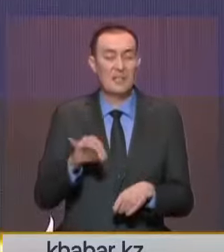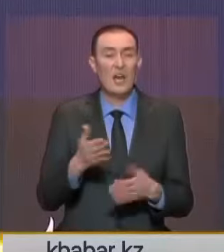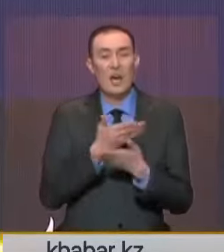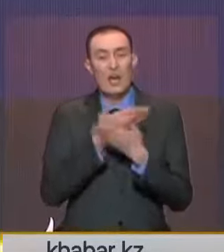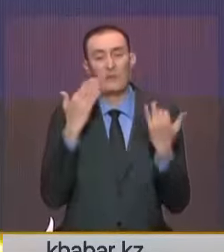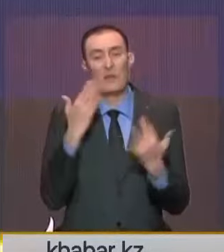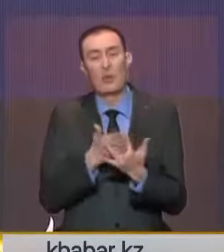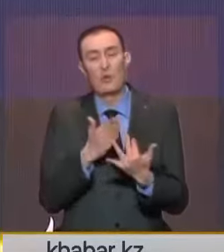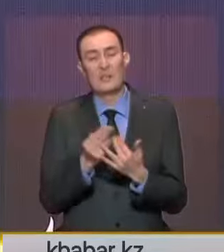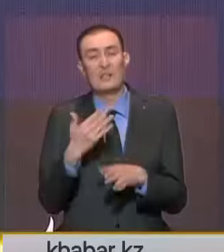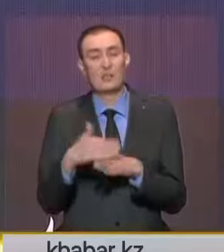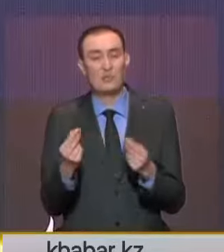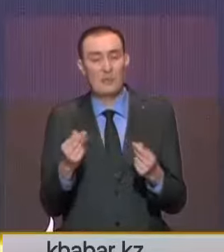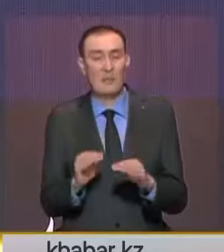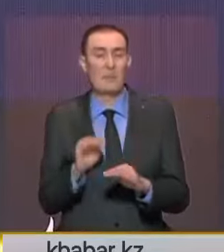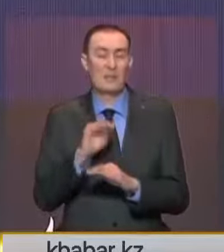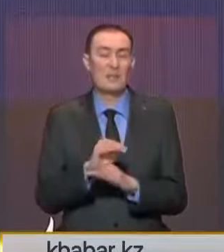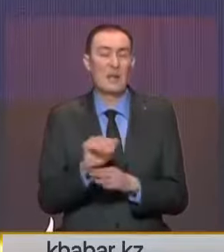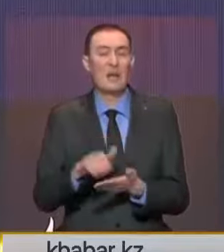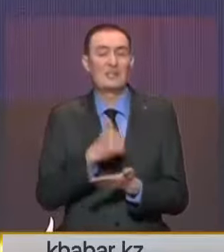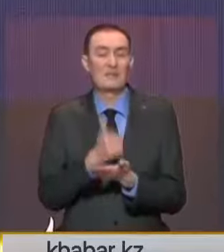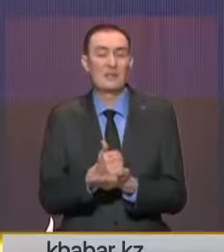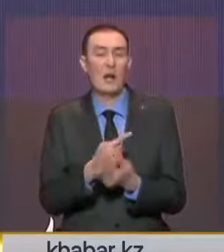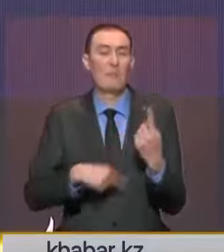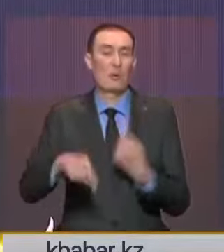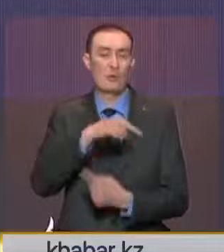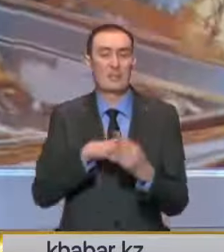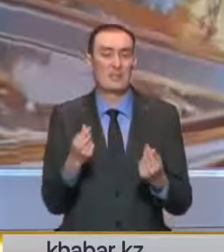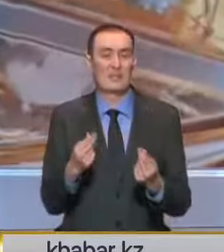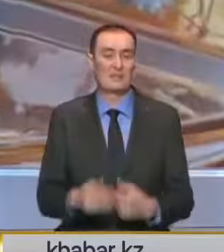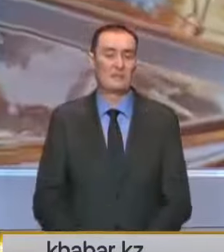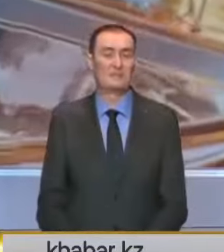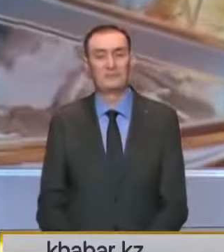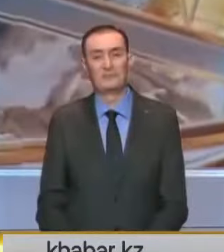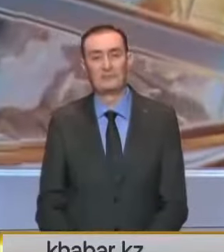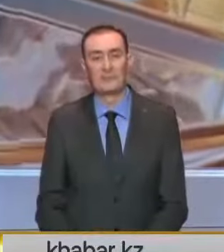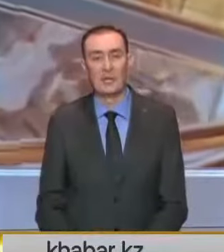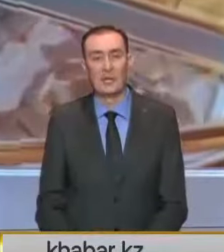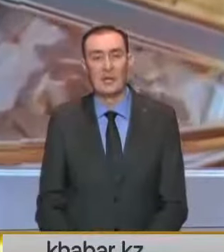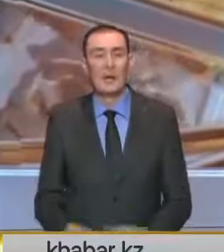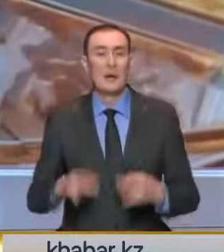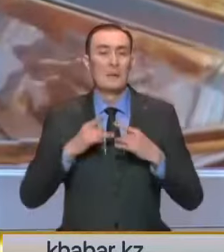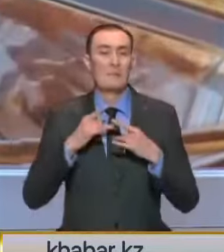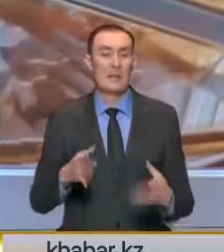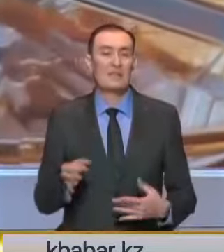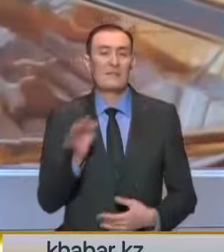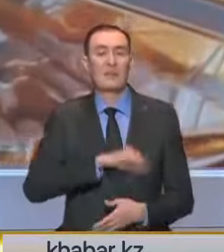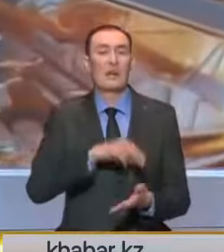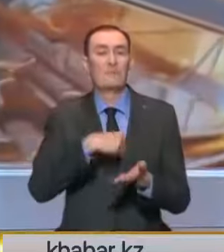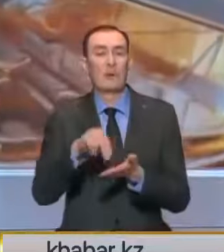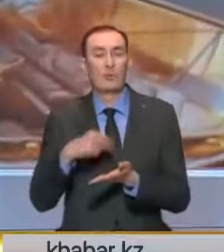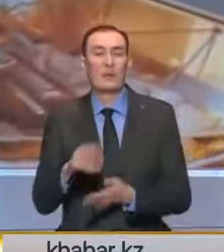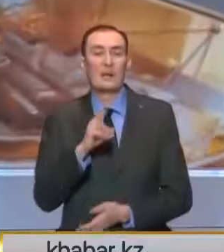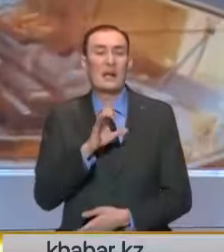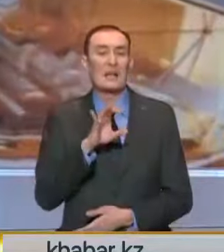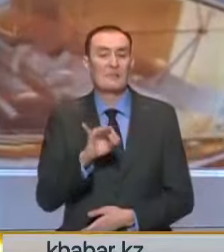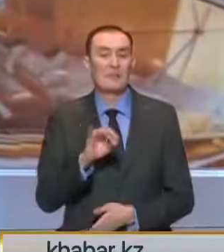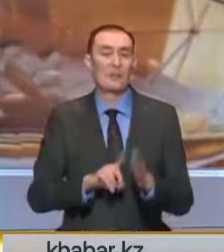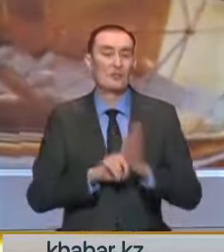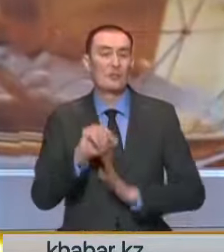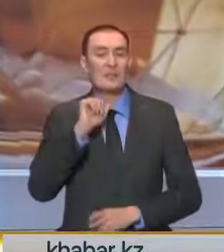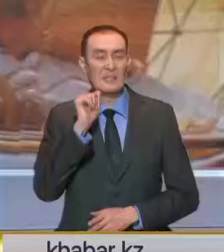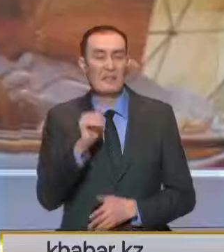льготных кредитных ресурсов для пополнения основных и оборотных средств. Всенародный праздник выгодных покупок Каспий-Жума начнется уже